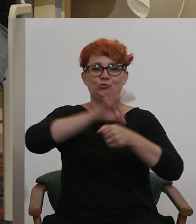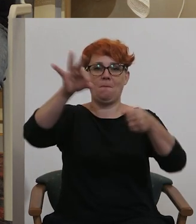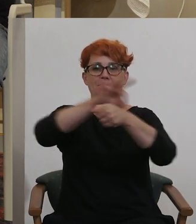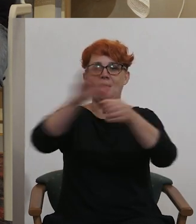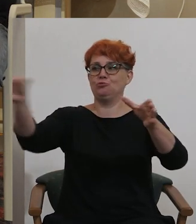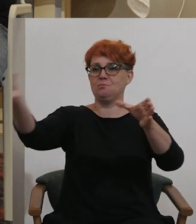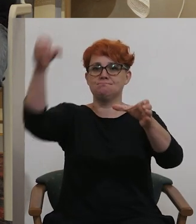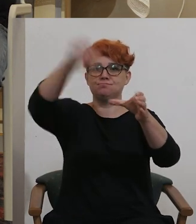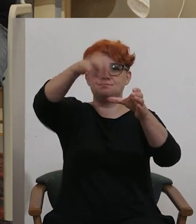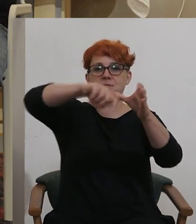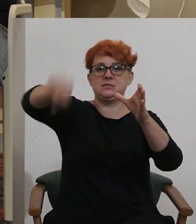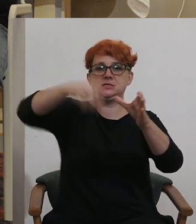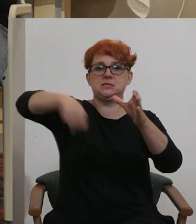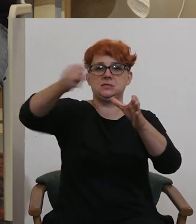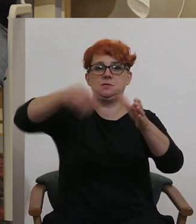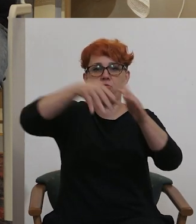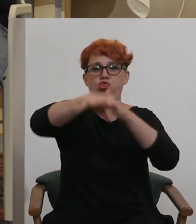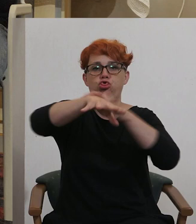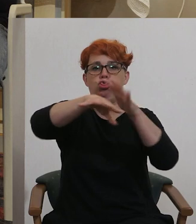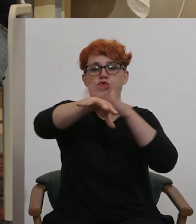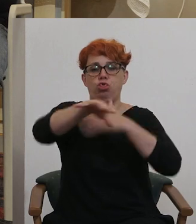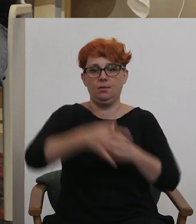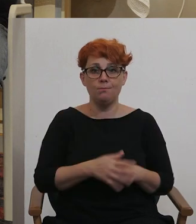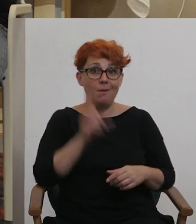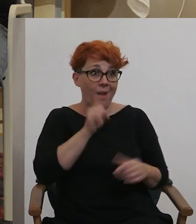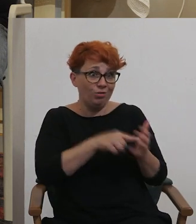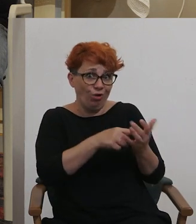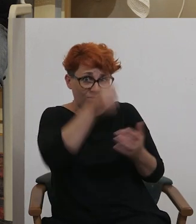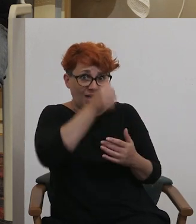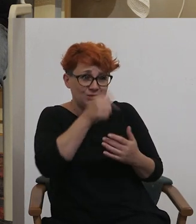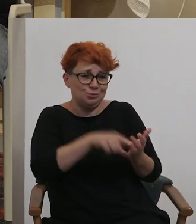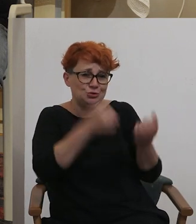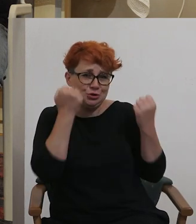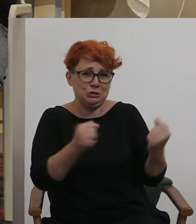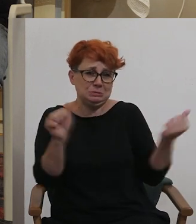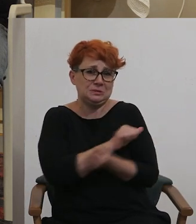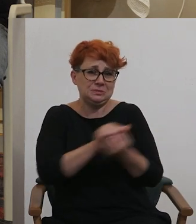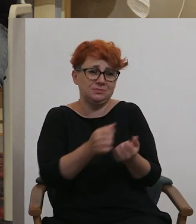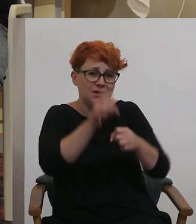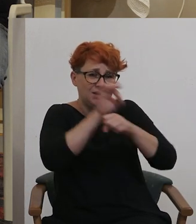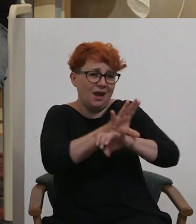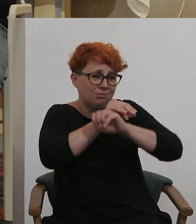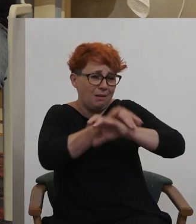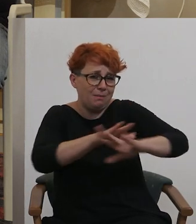że pan tak to nazywa właśnie, tak? Te ciężkie zmagania, te najkrwawsze bitwy